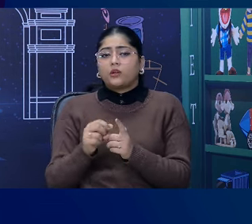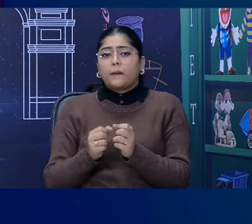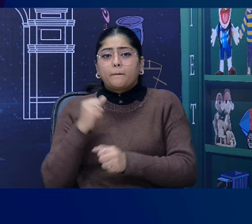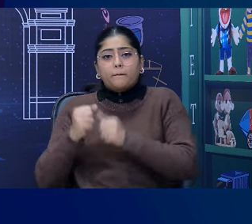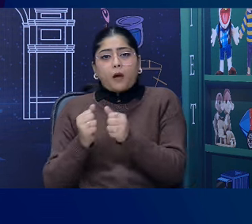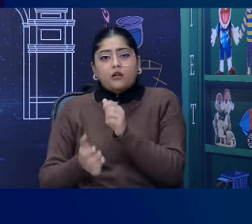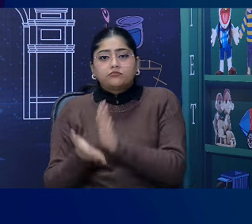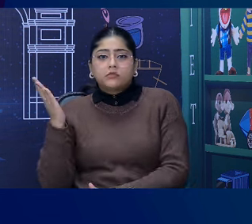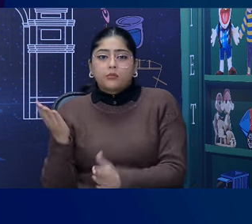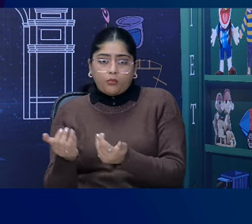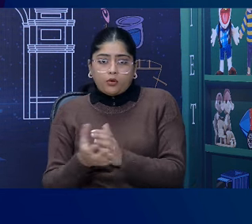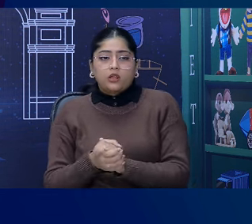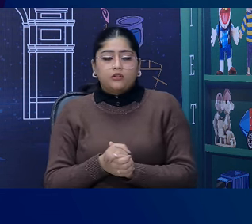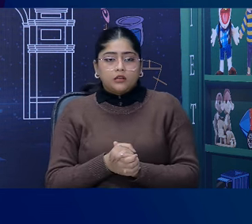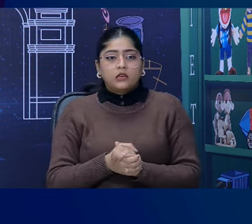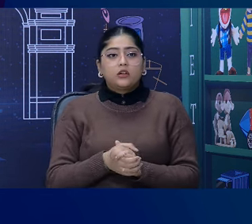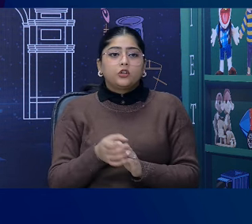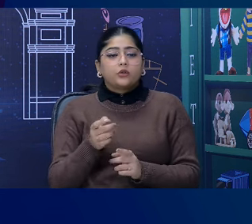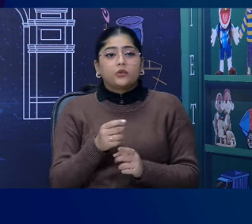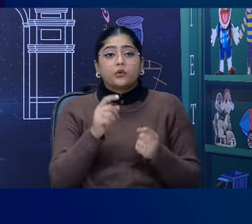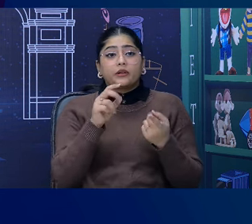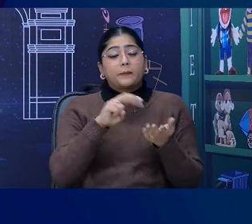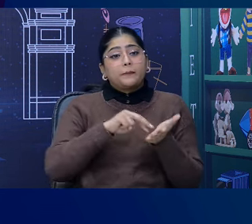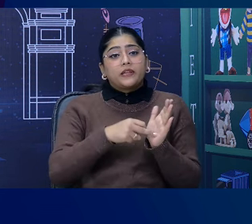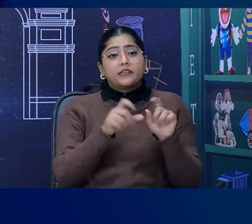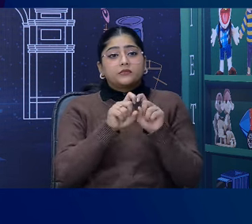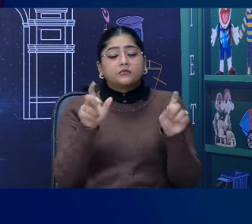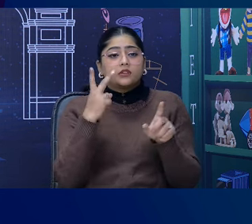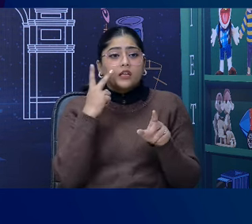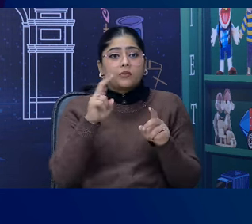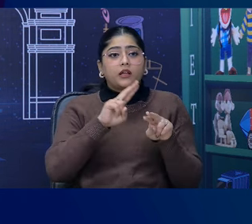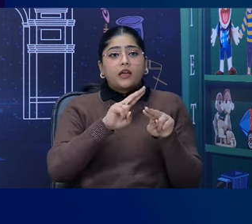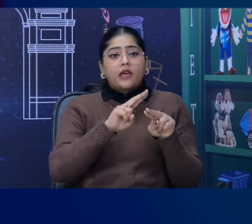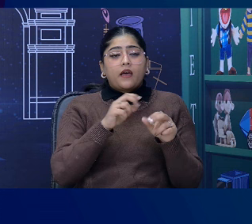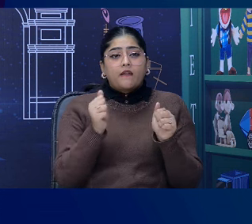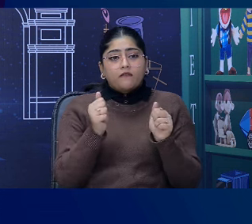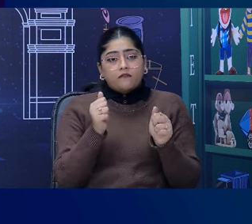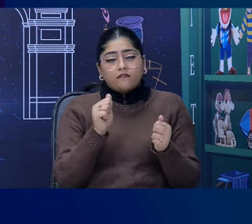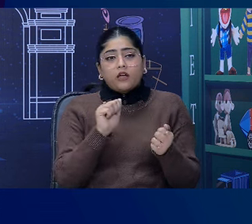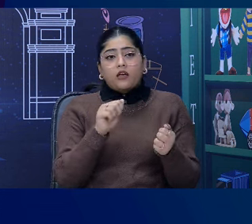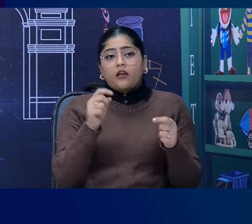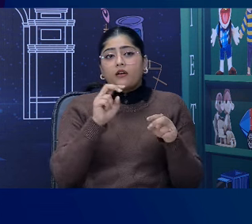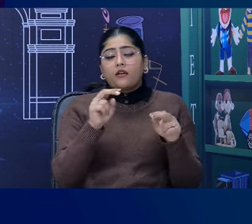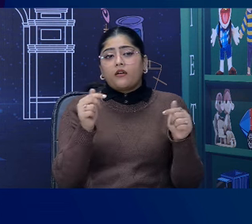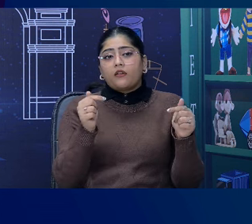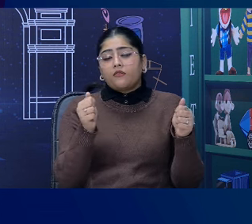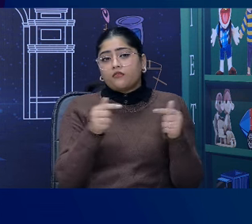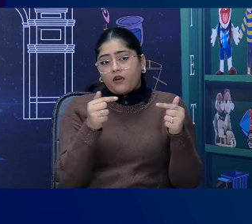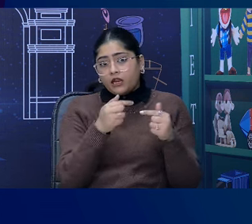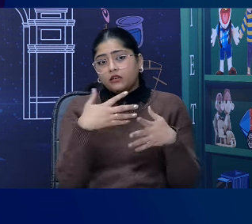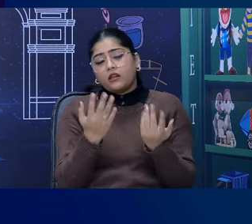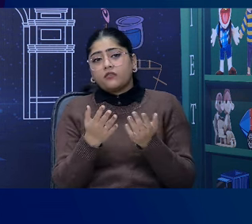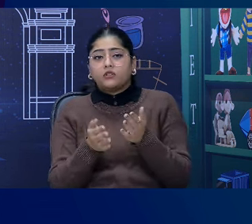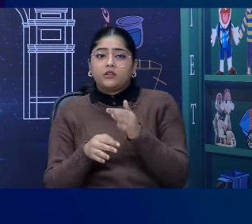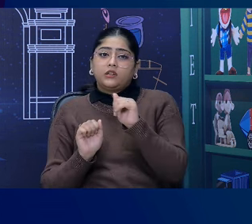थ्रेटनिंग है डेंजरस है मुझे भागना है या इससे लड़ना है दूसरा स्टेप होता है जब आपके ब्रेन ने डिसाइड कर लिया वेदर